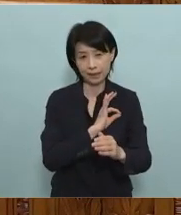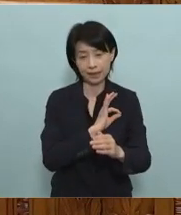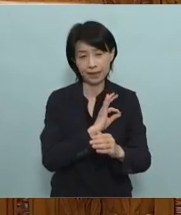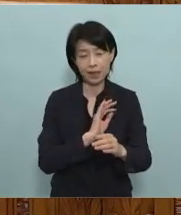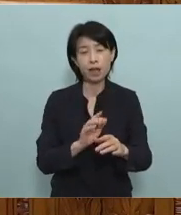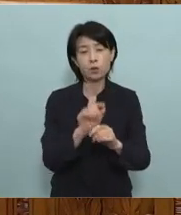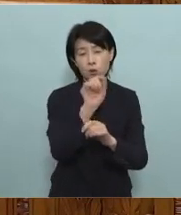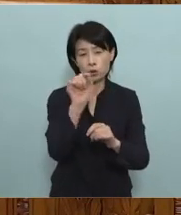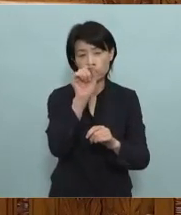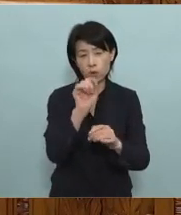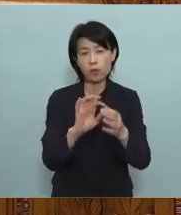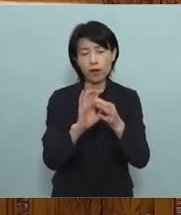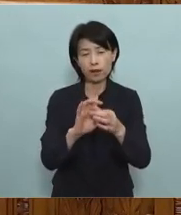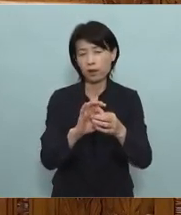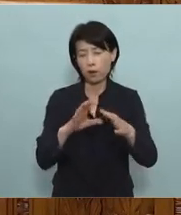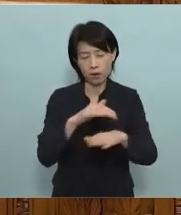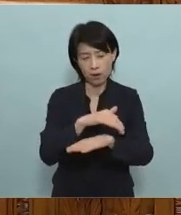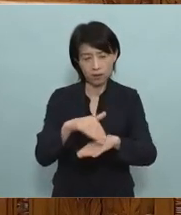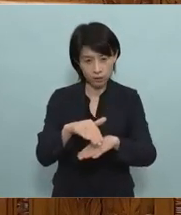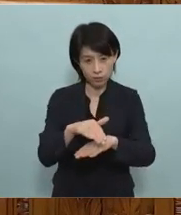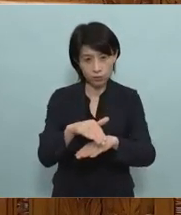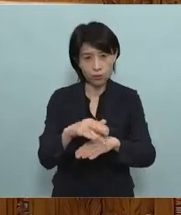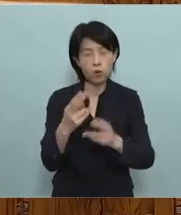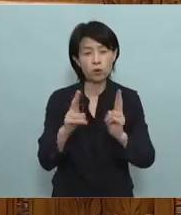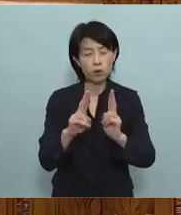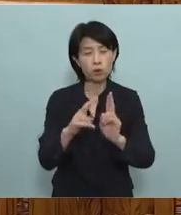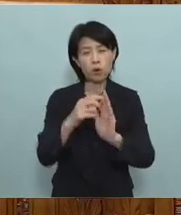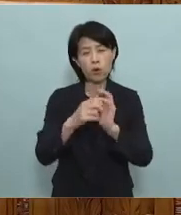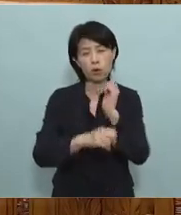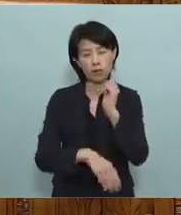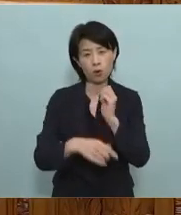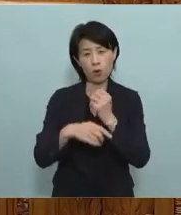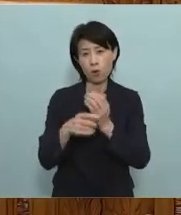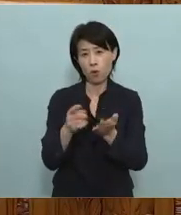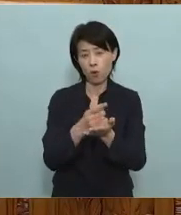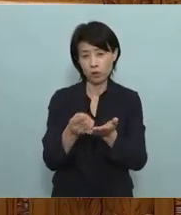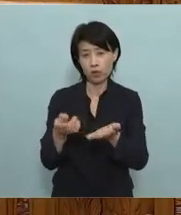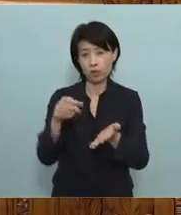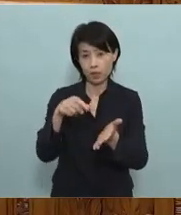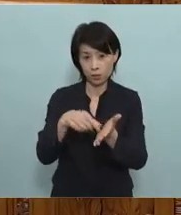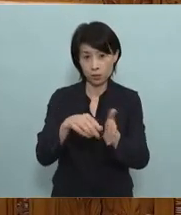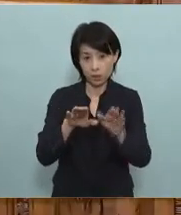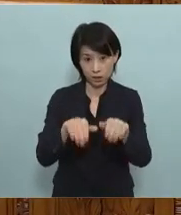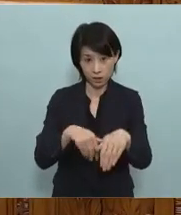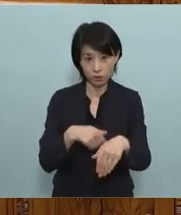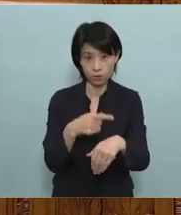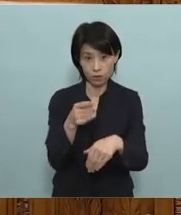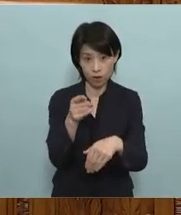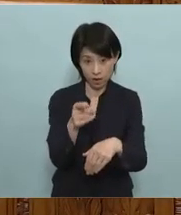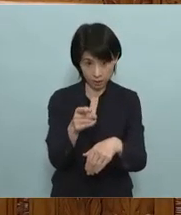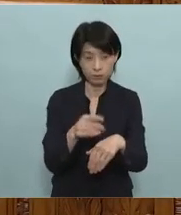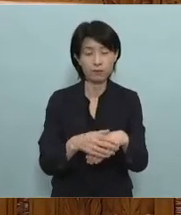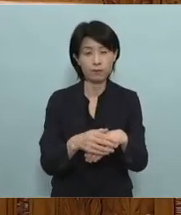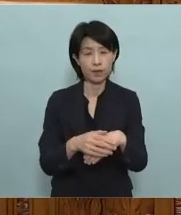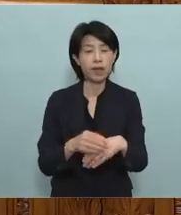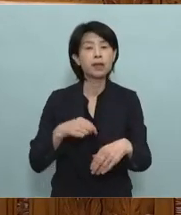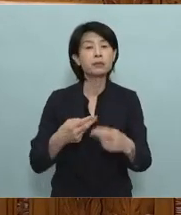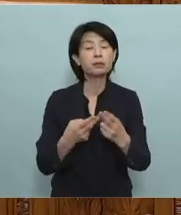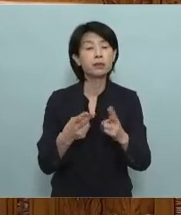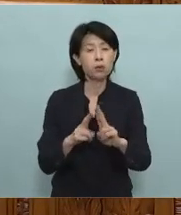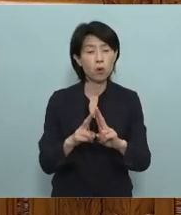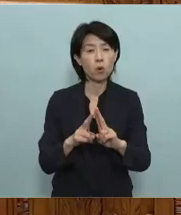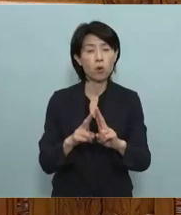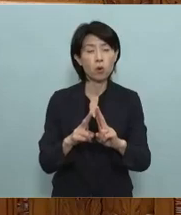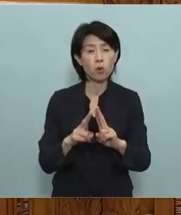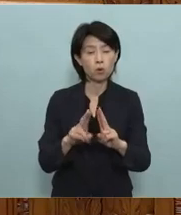関係を断つことを党の基本方針に据えていると述べておられます。改めて問いますが、自民党の所属議